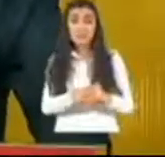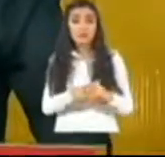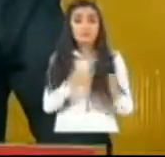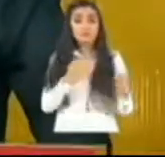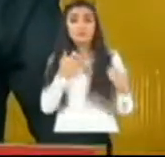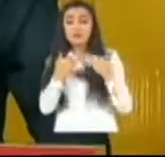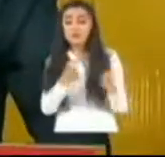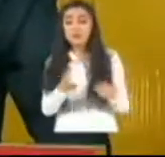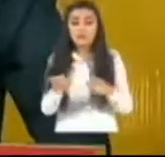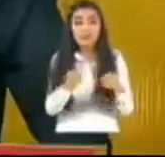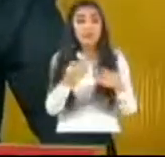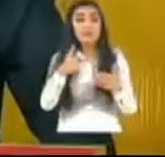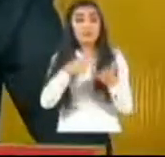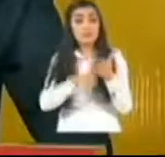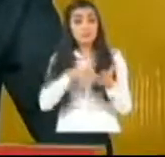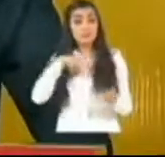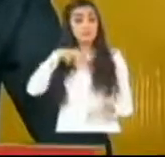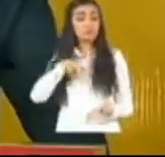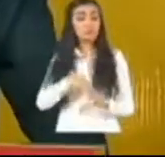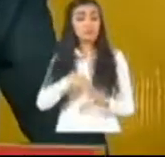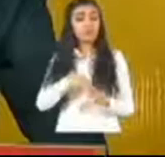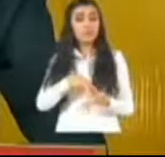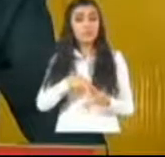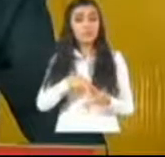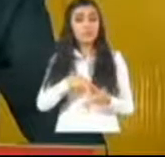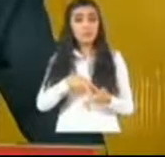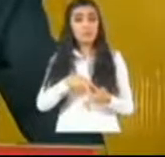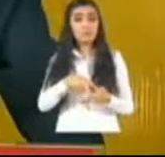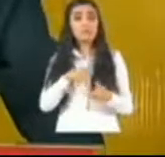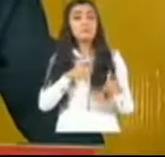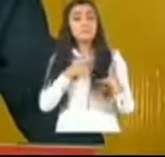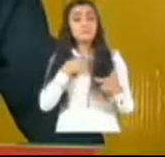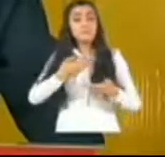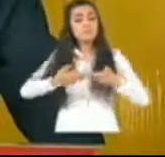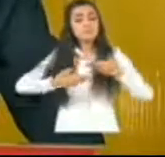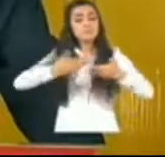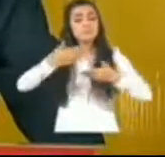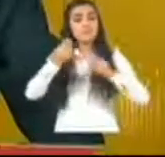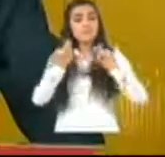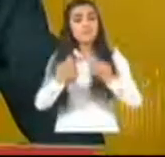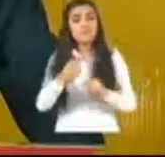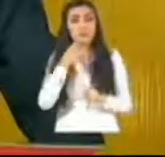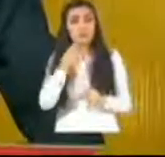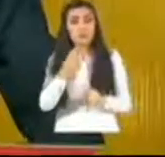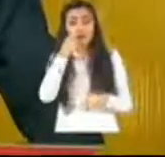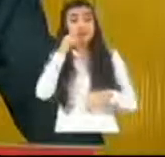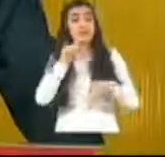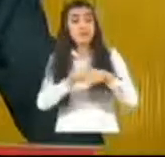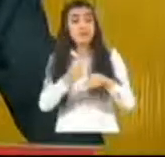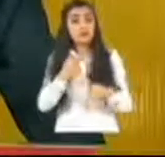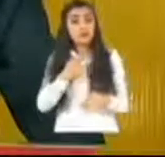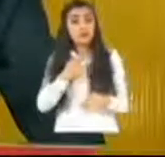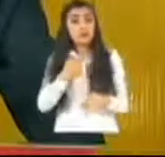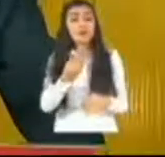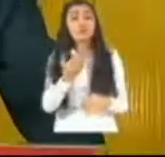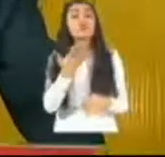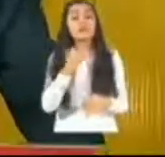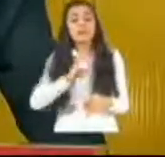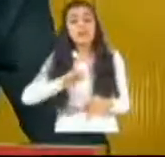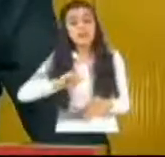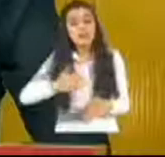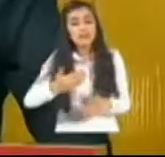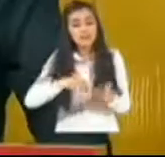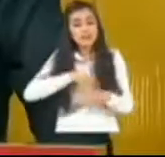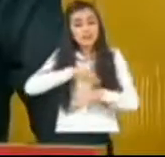tavizsiz ve tarihi duruşumuzun beyanı seslendirilmişti. İnanıyorum ki çok değil yakın bir